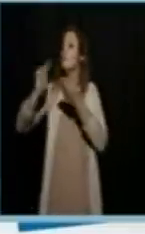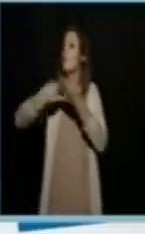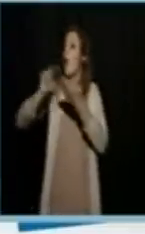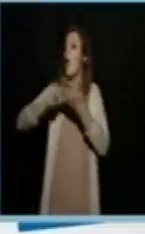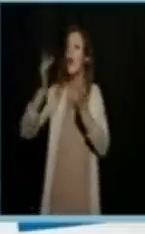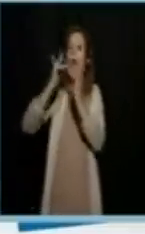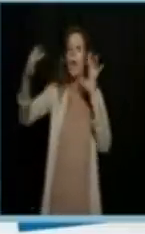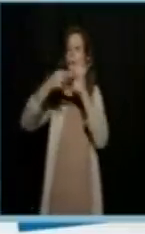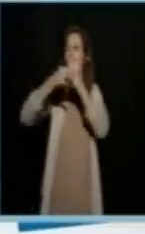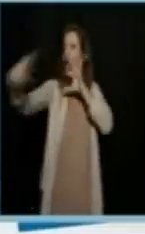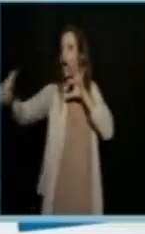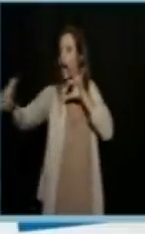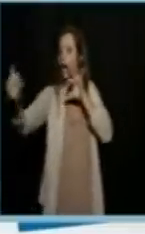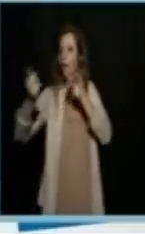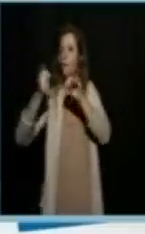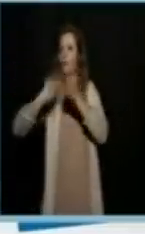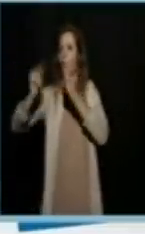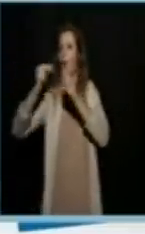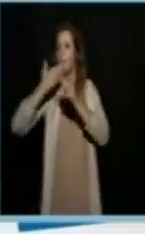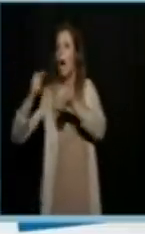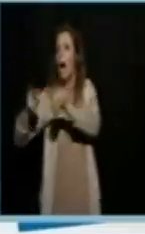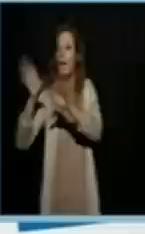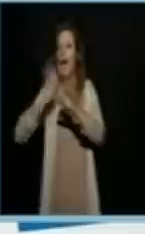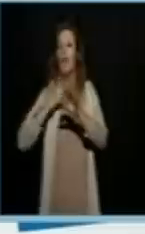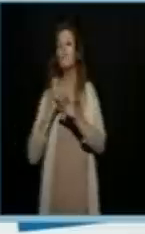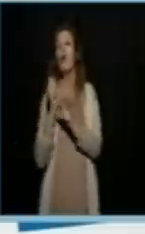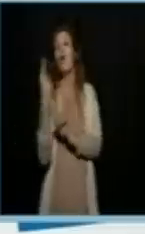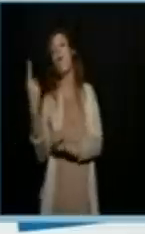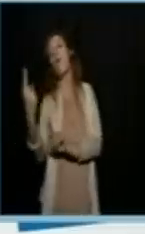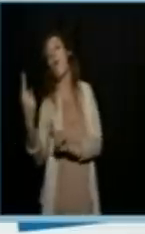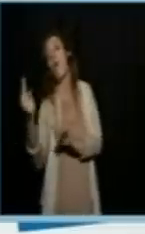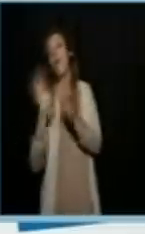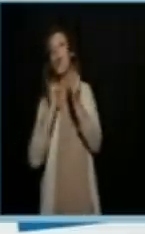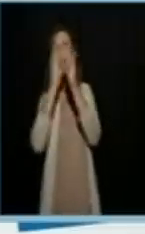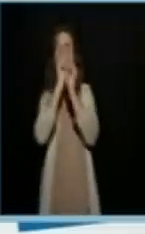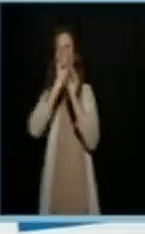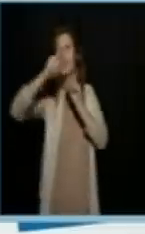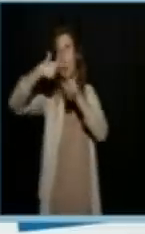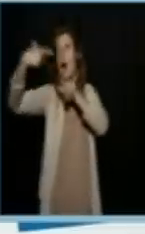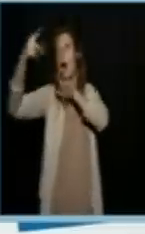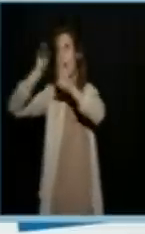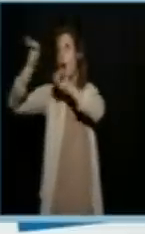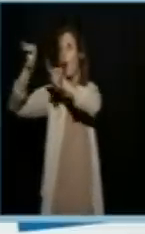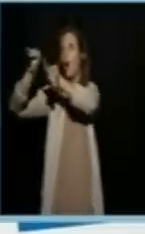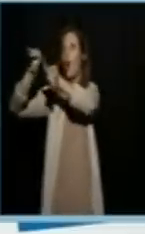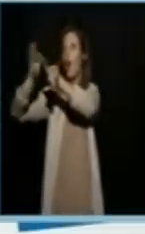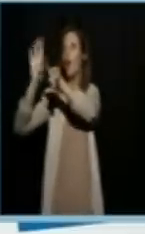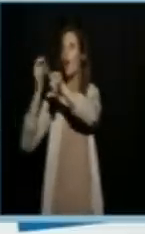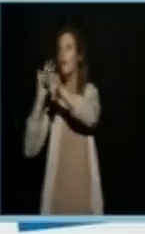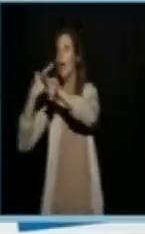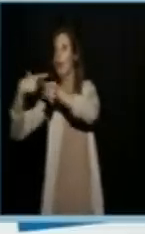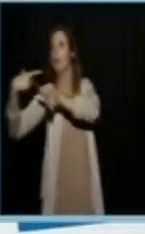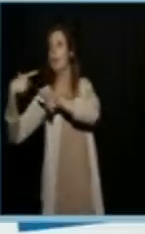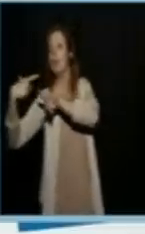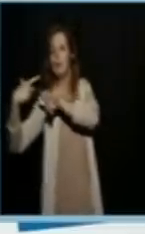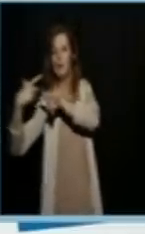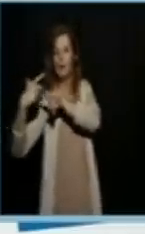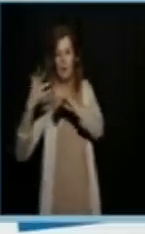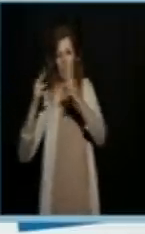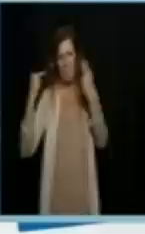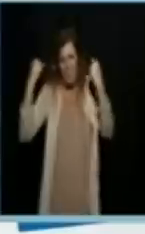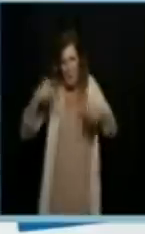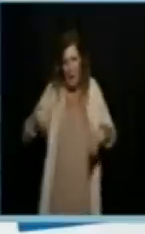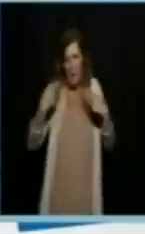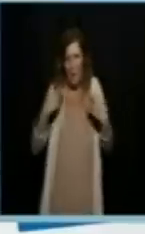hanno un collegamento internet o che ne hanno solo uno magari piazzato in biblioteca con la coda fuori?